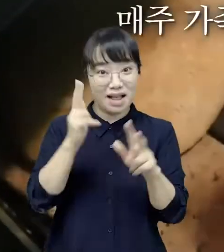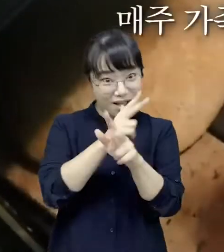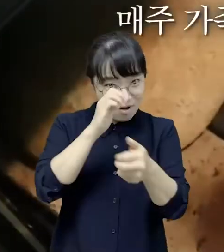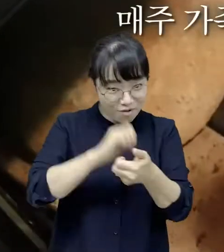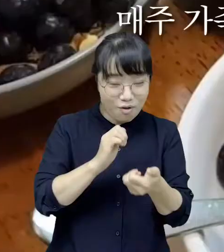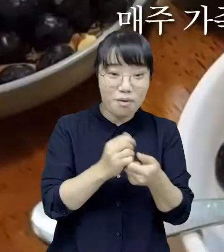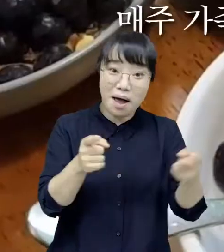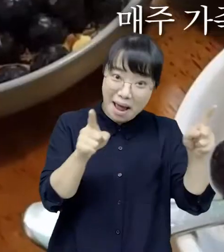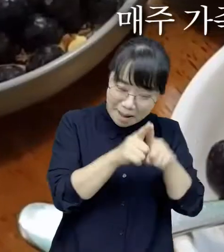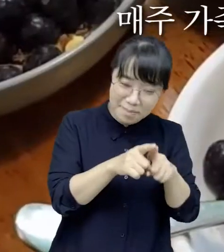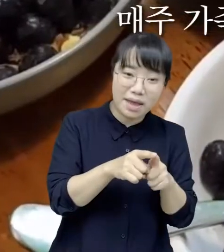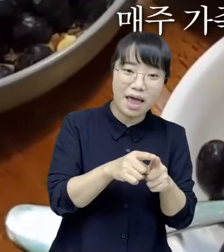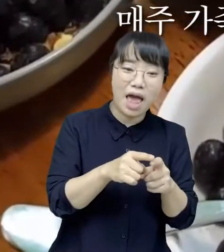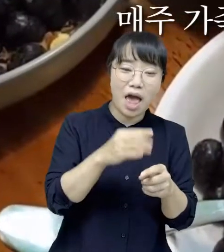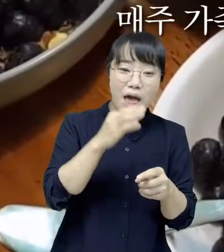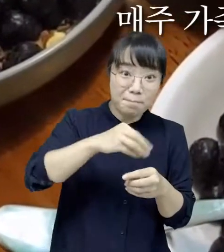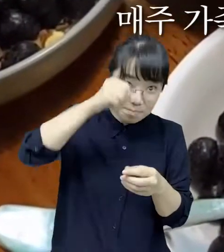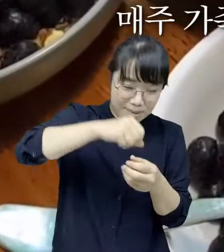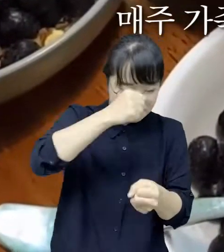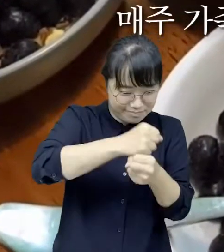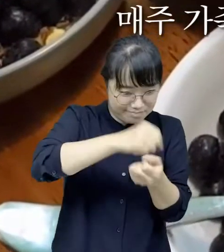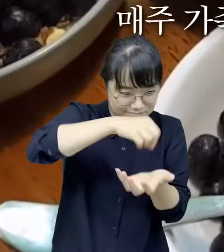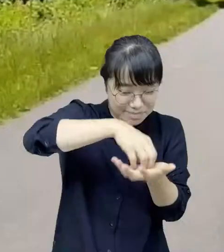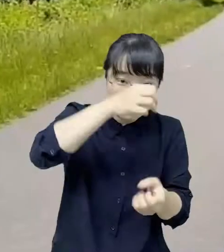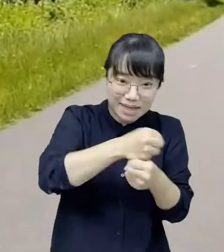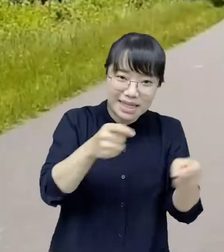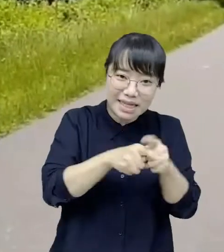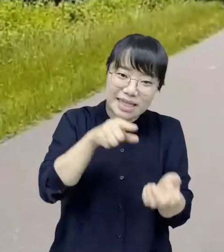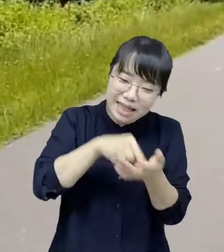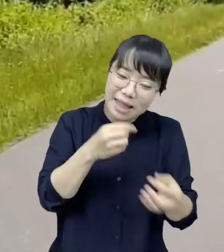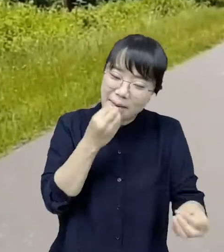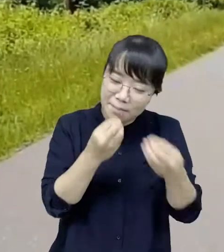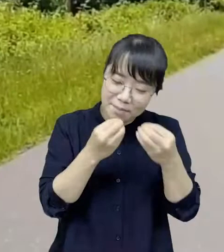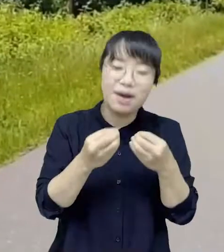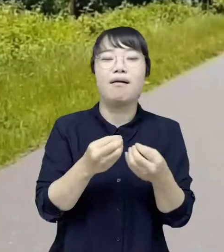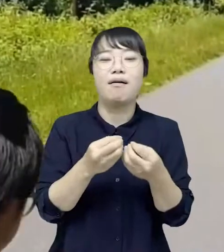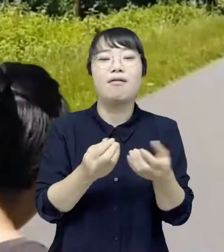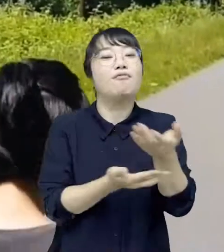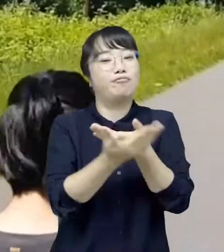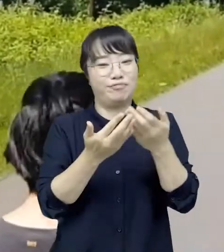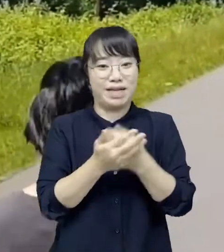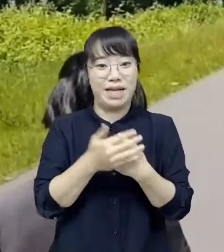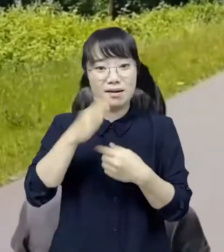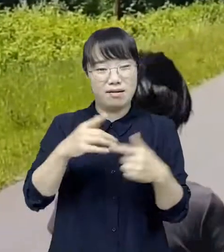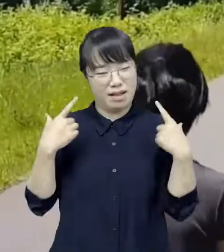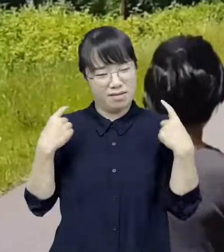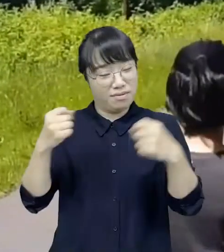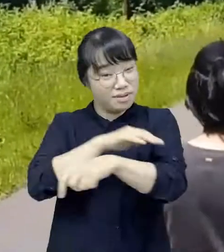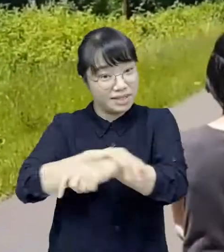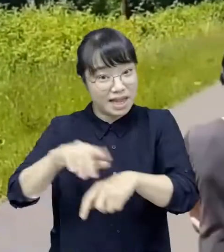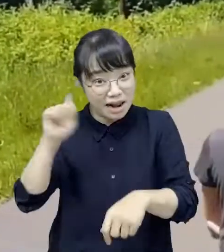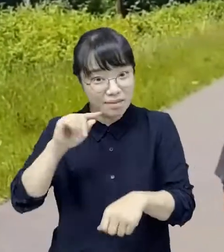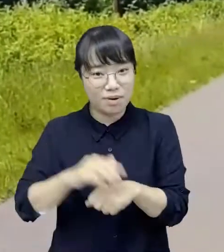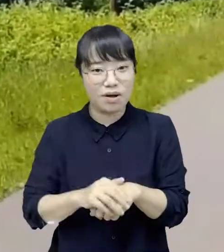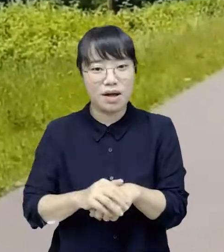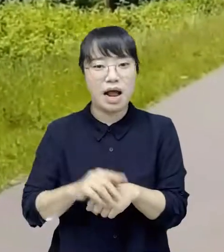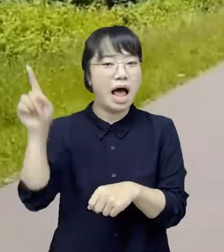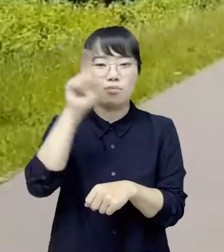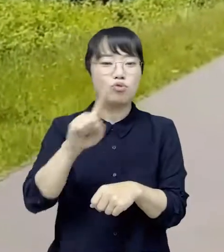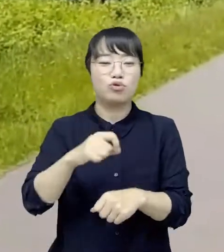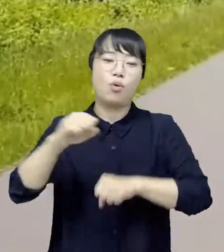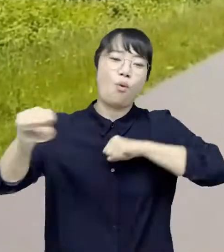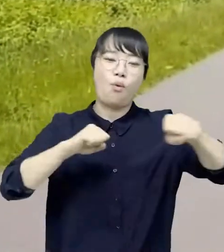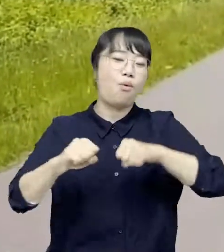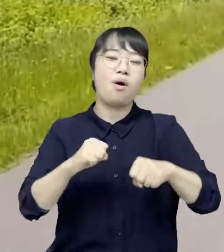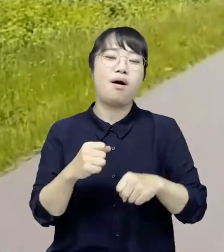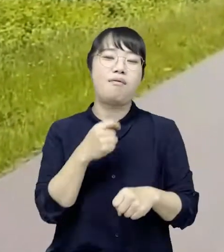가족들과 함께 각간 통밀로 빵을 굽고 단순한 식사를 한다. 그러나 그 무엇보다 꾸준히 하는 것은 하지 않는